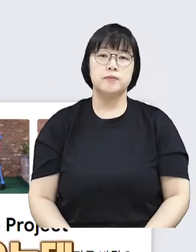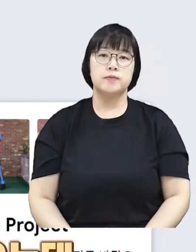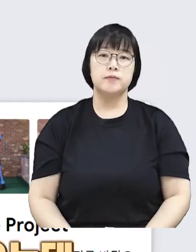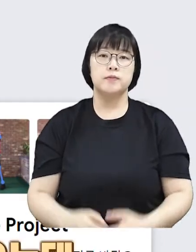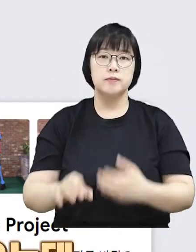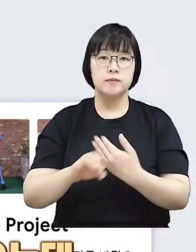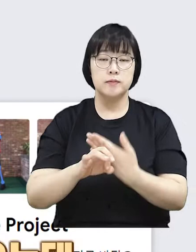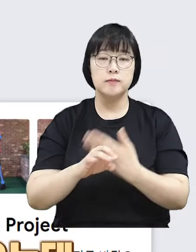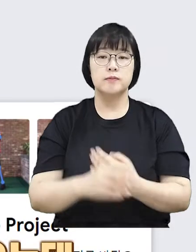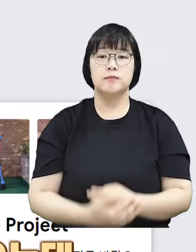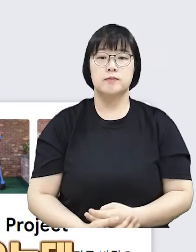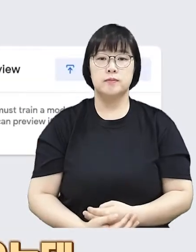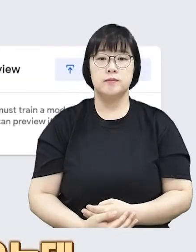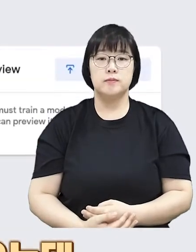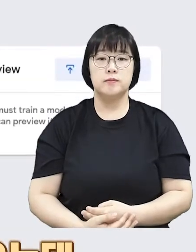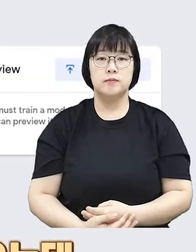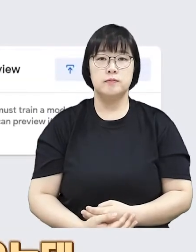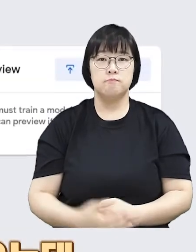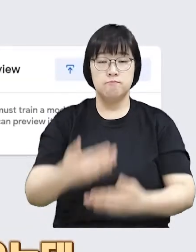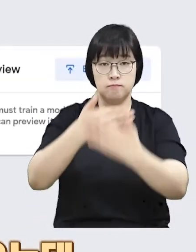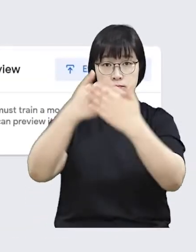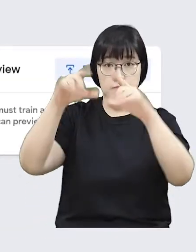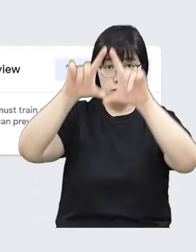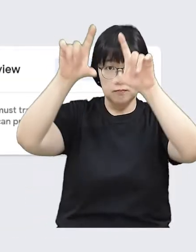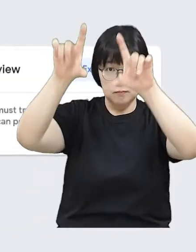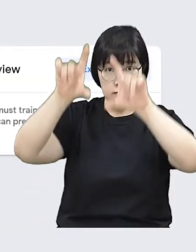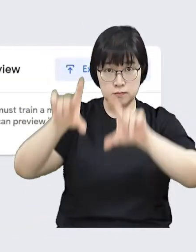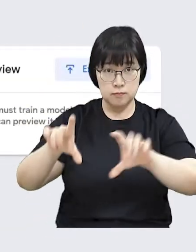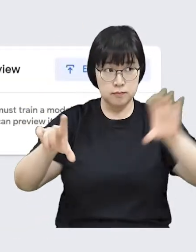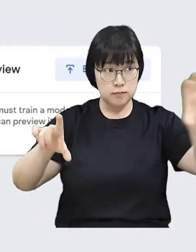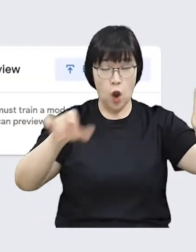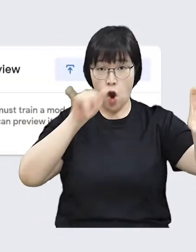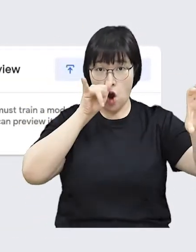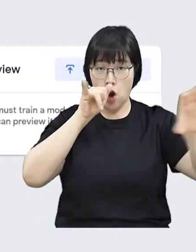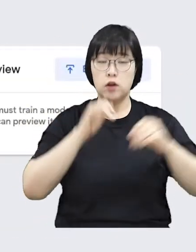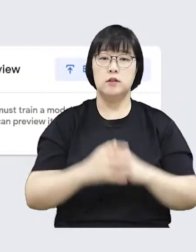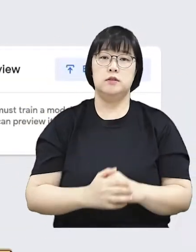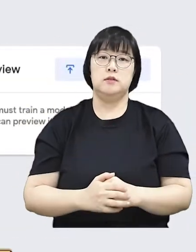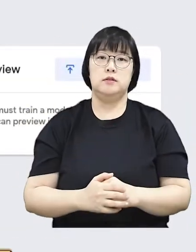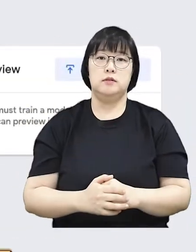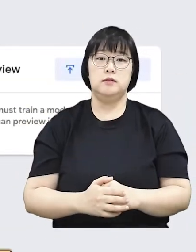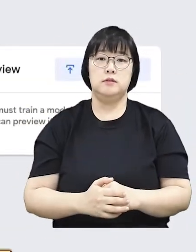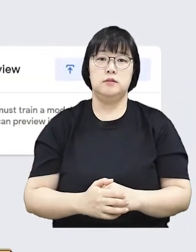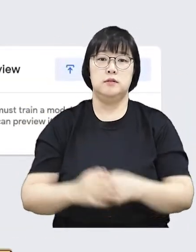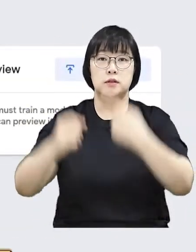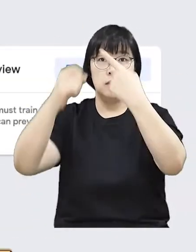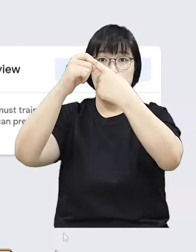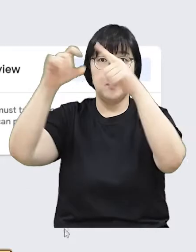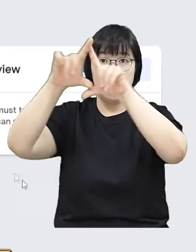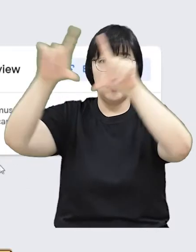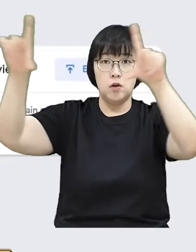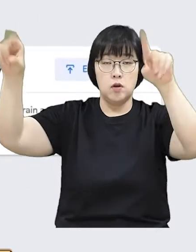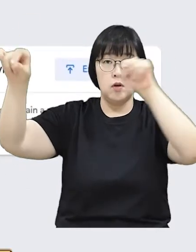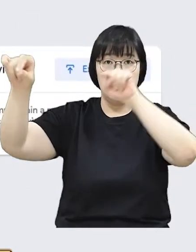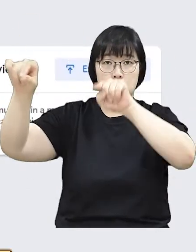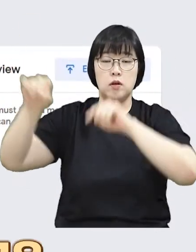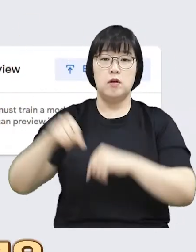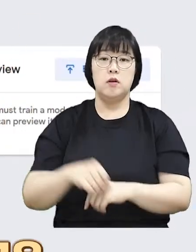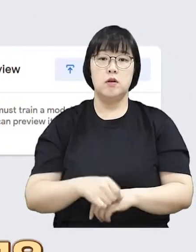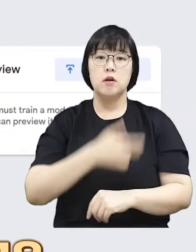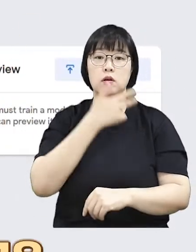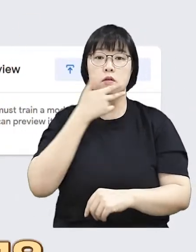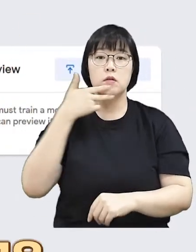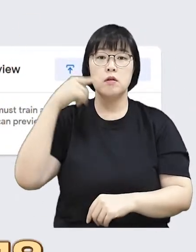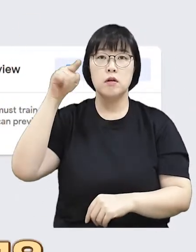화면이 이렇게 큰 화면이 나오는데 세 개로 나누어져 있죠. 네. 그래서 첫 번째에 있는 여기